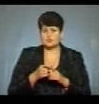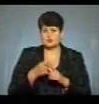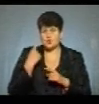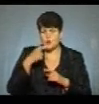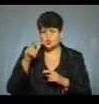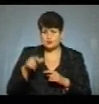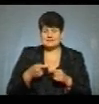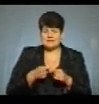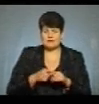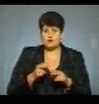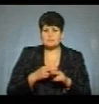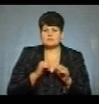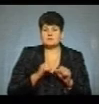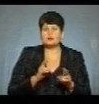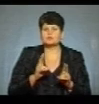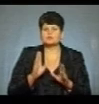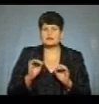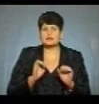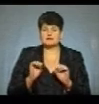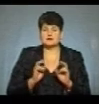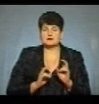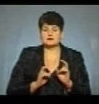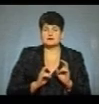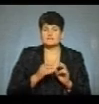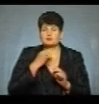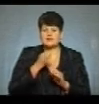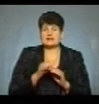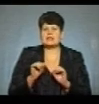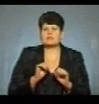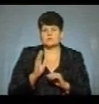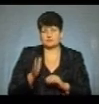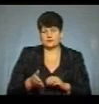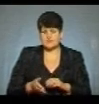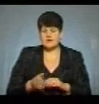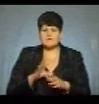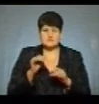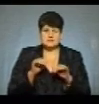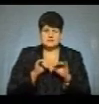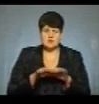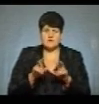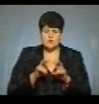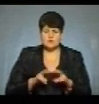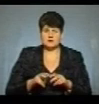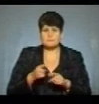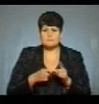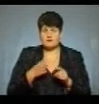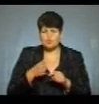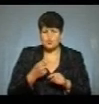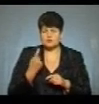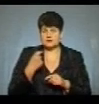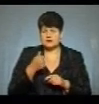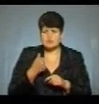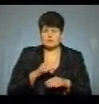безпеки, то буде відповідати керівник такого підприємства. Але ці справи розслідуються в півроку, рік, адже